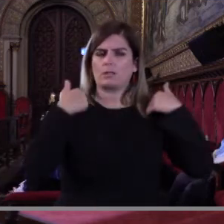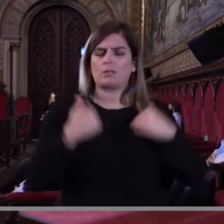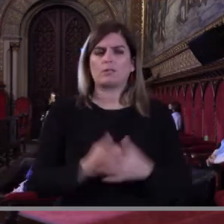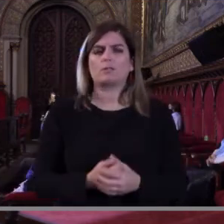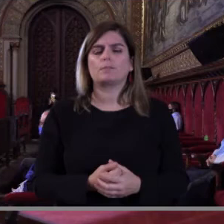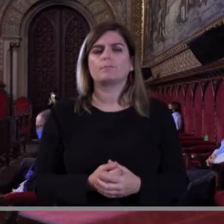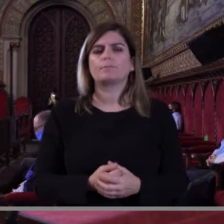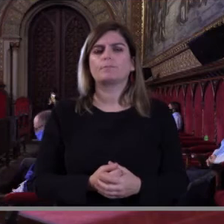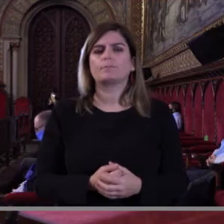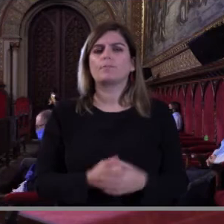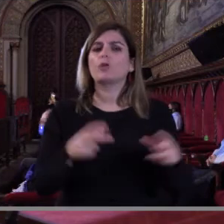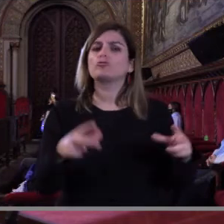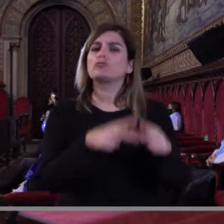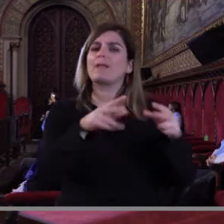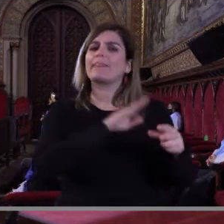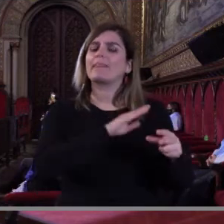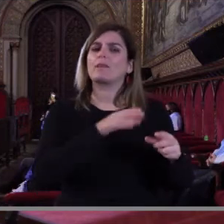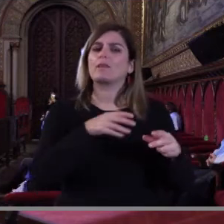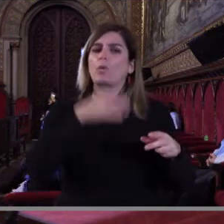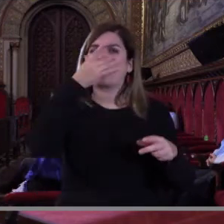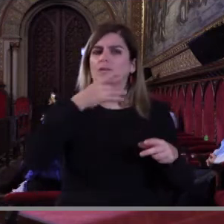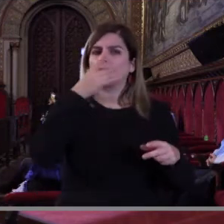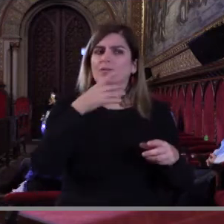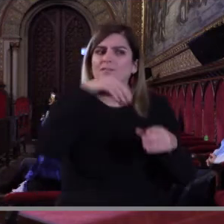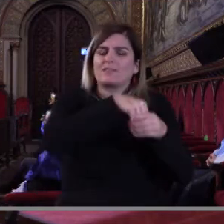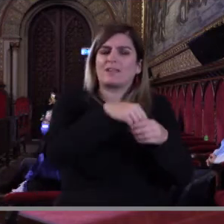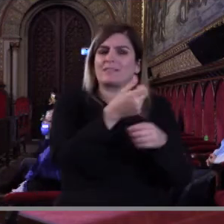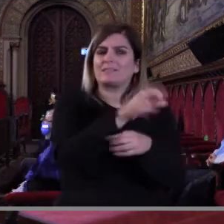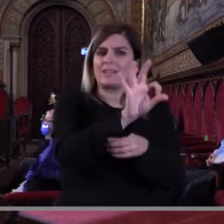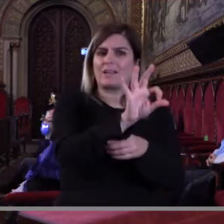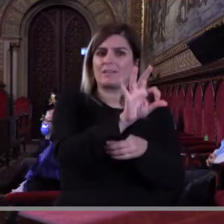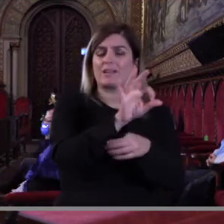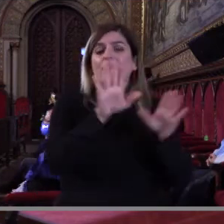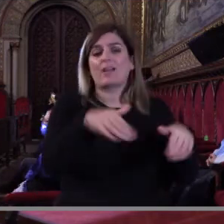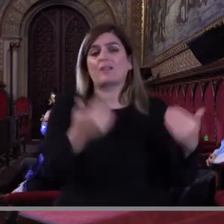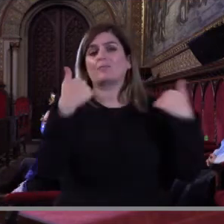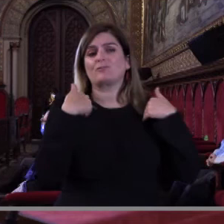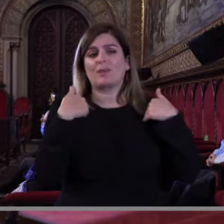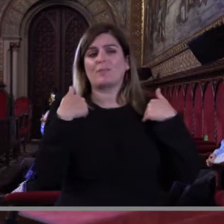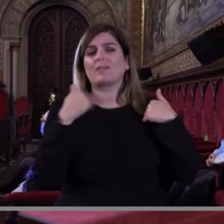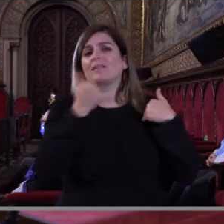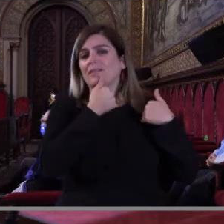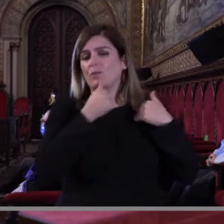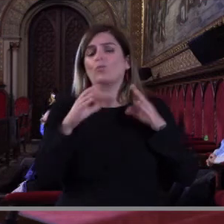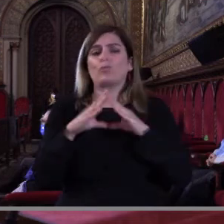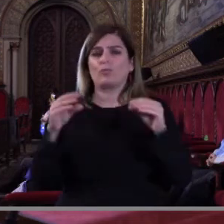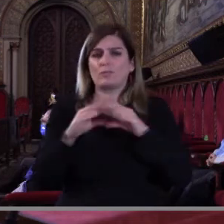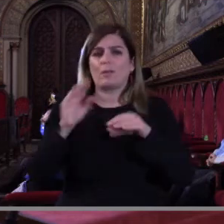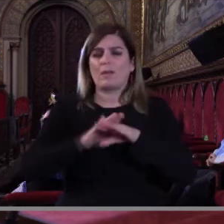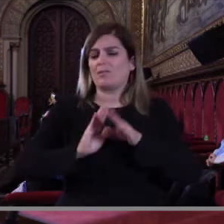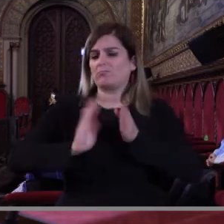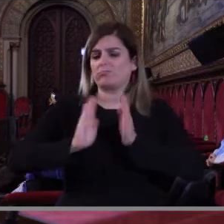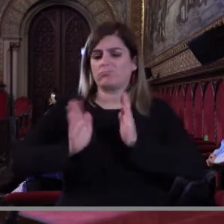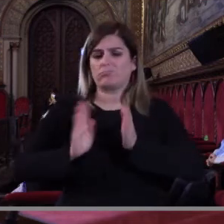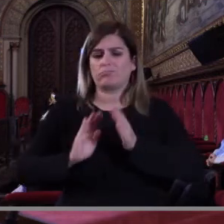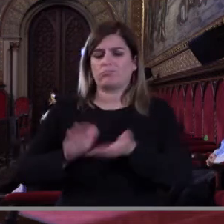Una societat del coneixement es basa en el seu talent i la universitat forma els futurs professionals que seran els protagonistes d'aquest canvi de